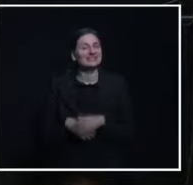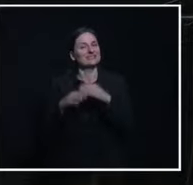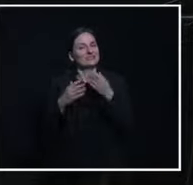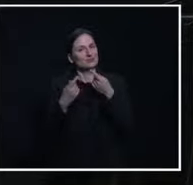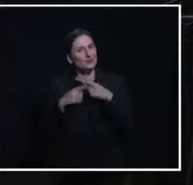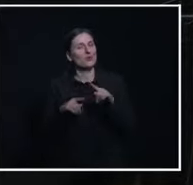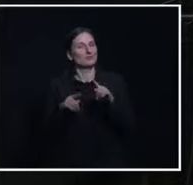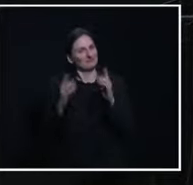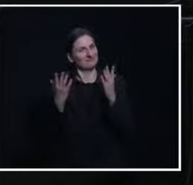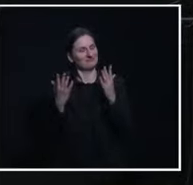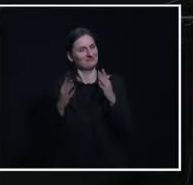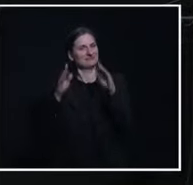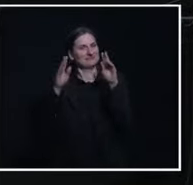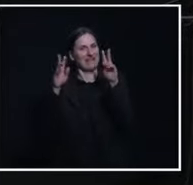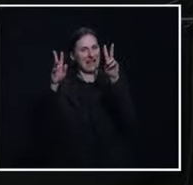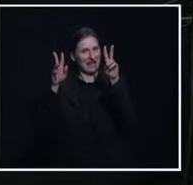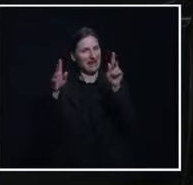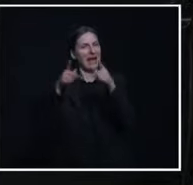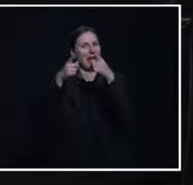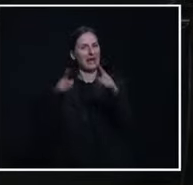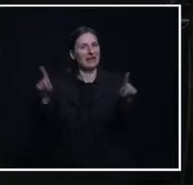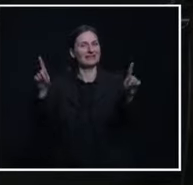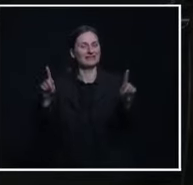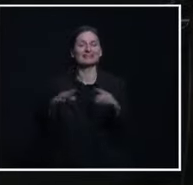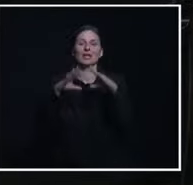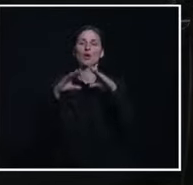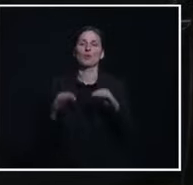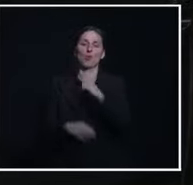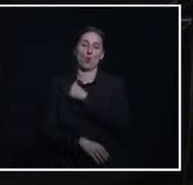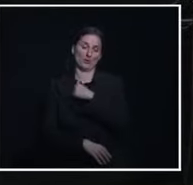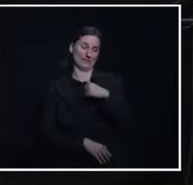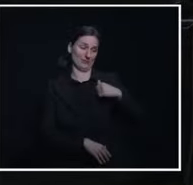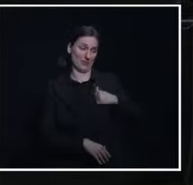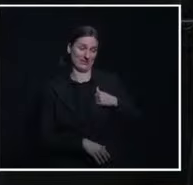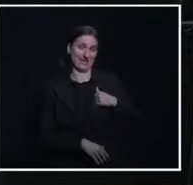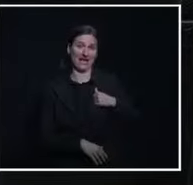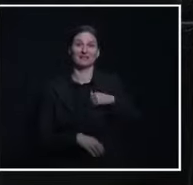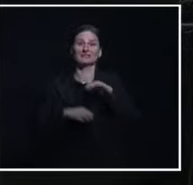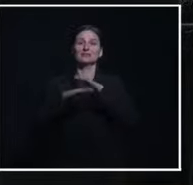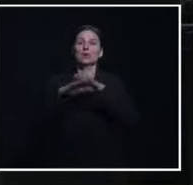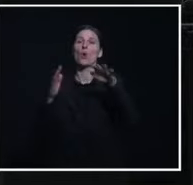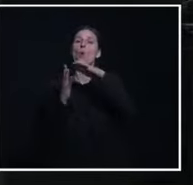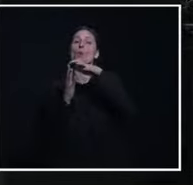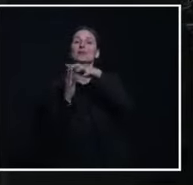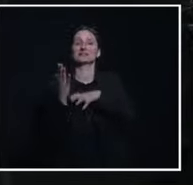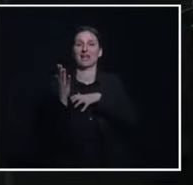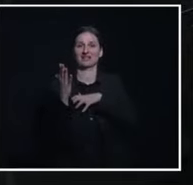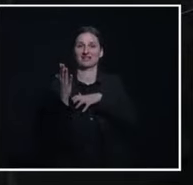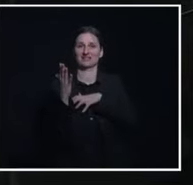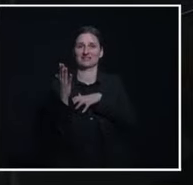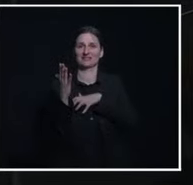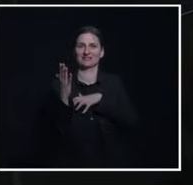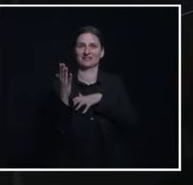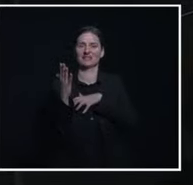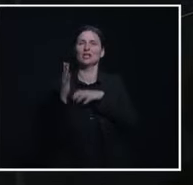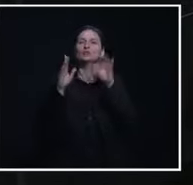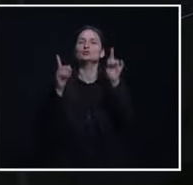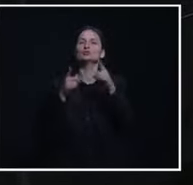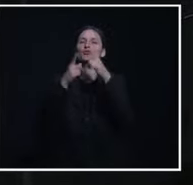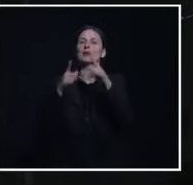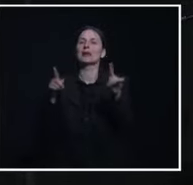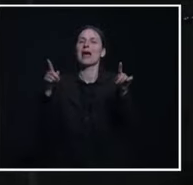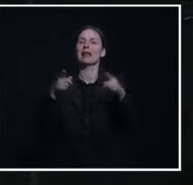der Moorsoldaten, das Lied von den Moorsoldaten, ist ja ohne den Text bereits ein